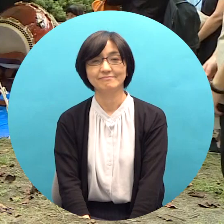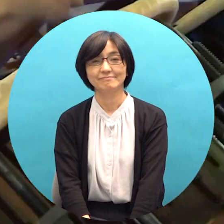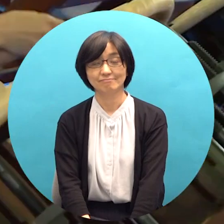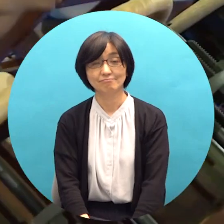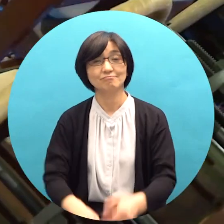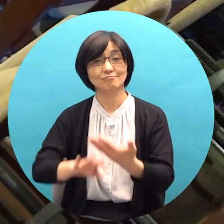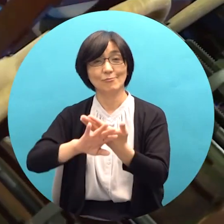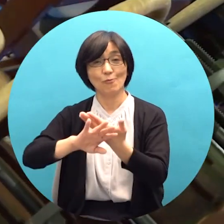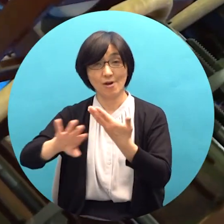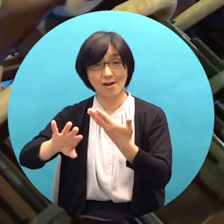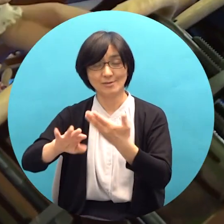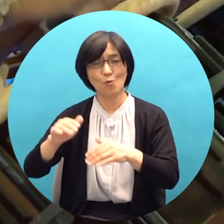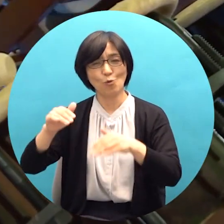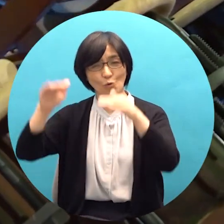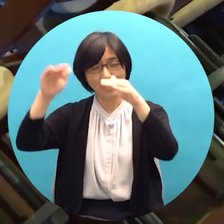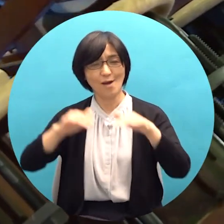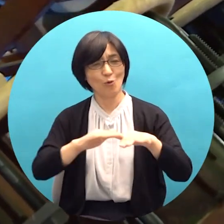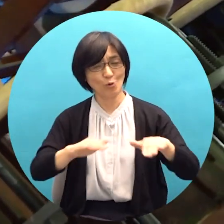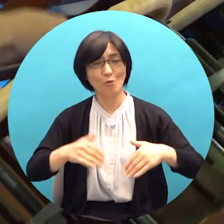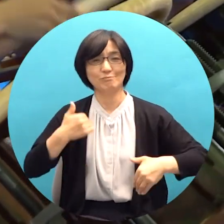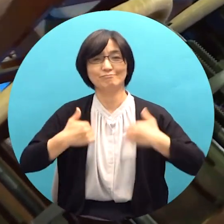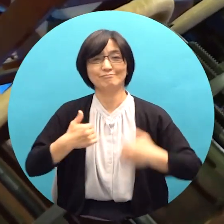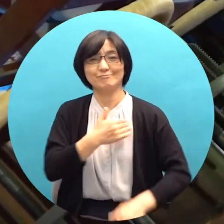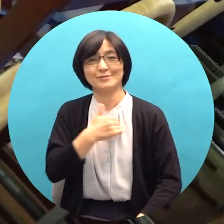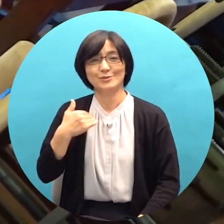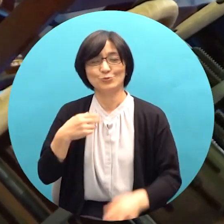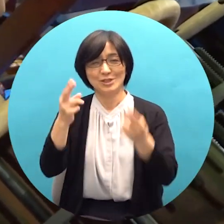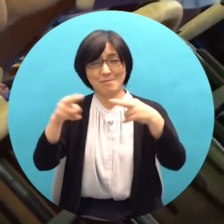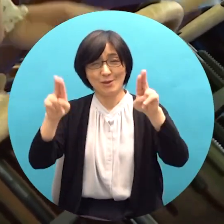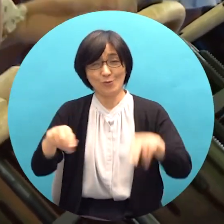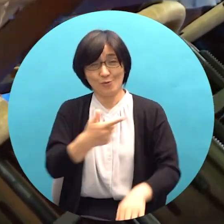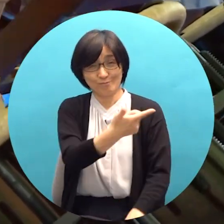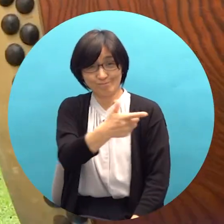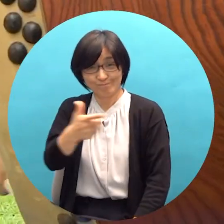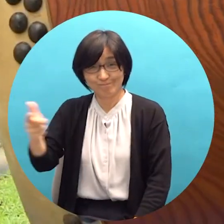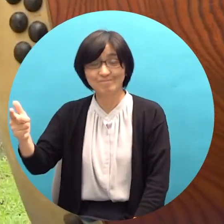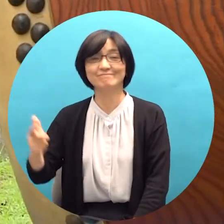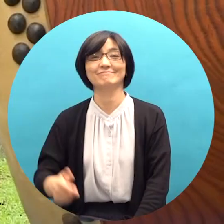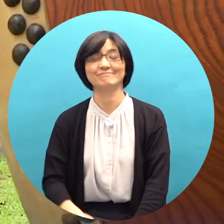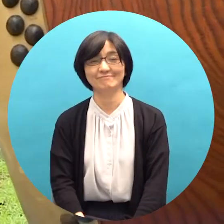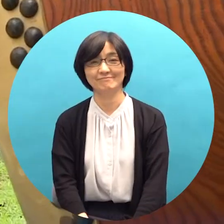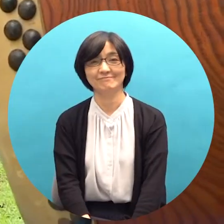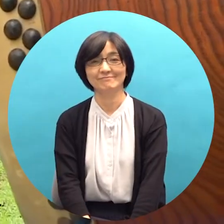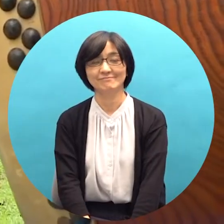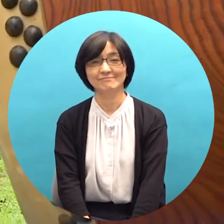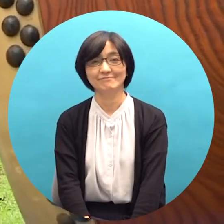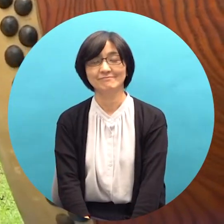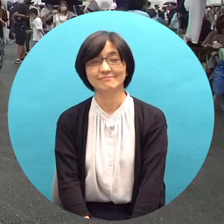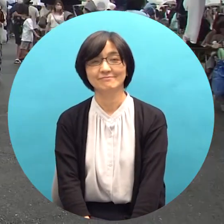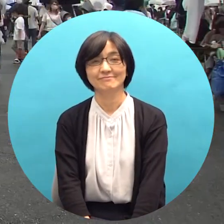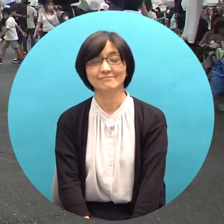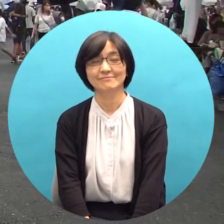この他にも大人も子どもも楽しめる催しが盛りだくさん。